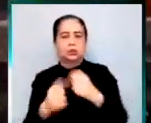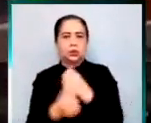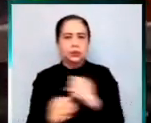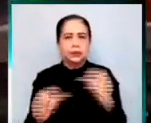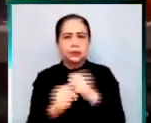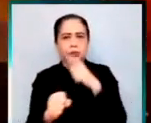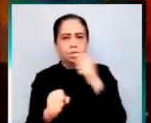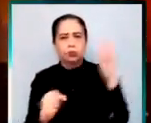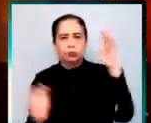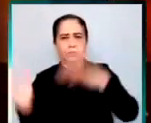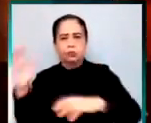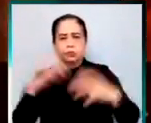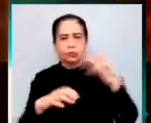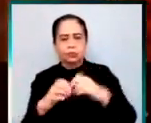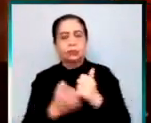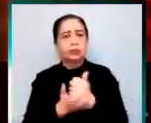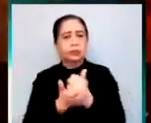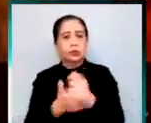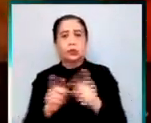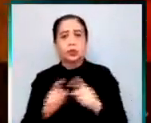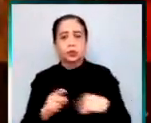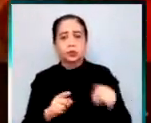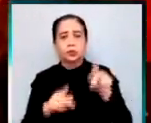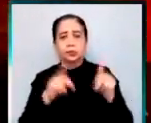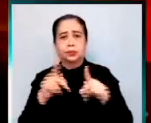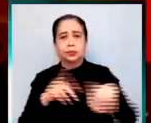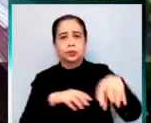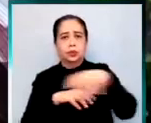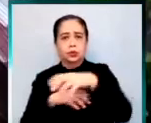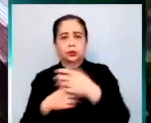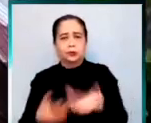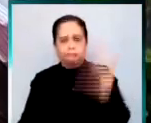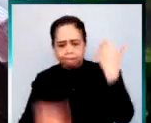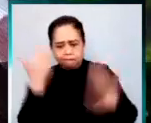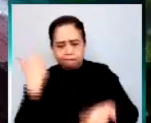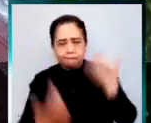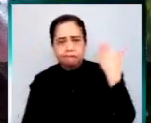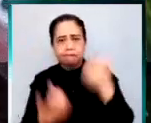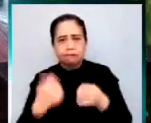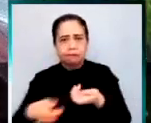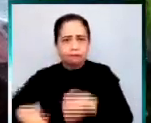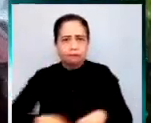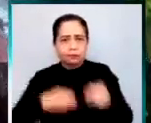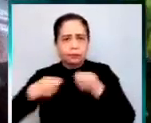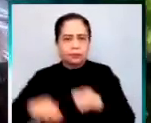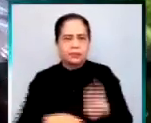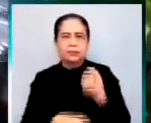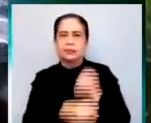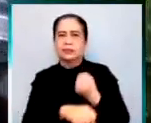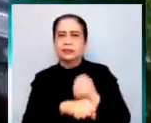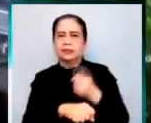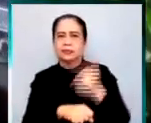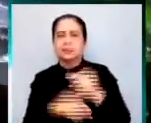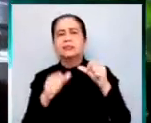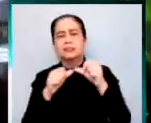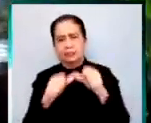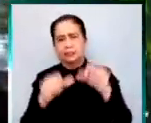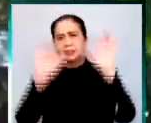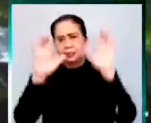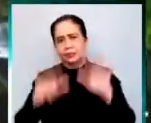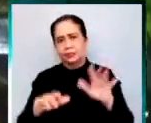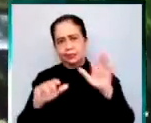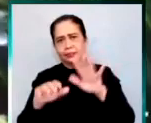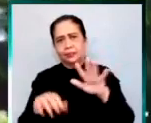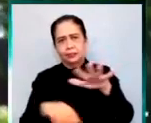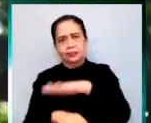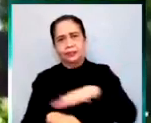natabunan. Tumutulong na rin ang mga residente na mano-manong maghuhukay. Nagpapahirap sa operasyon ang patuloy na pag-ulan sa lugar.